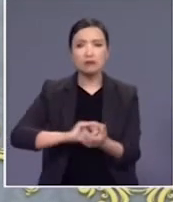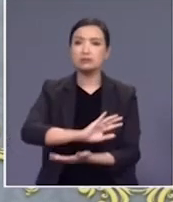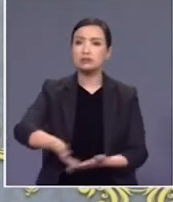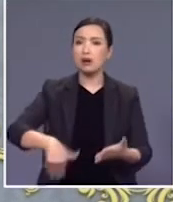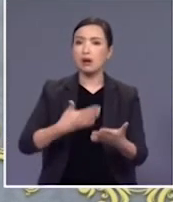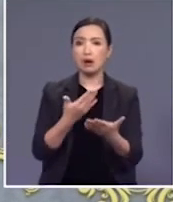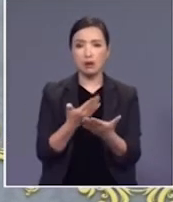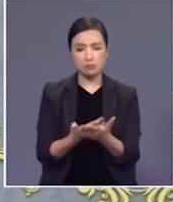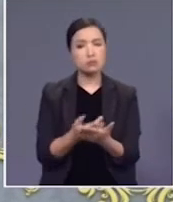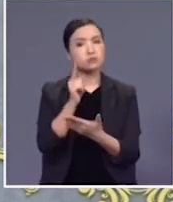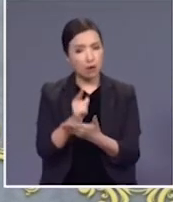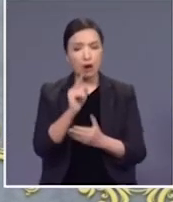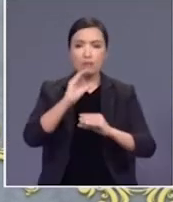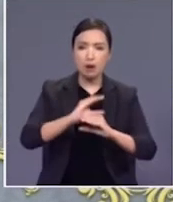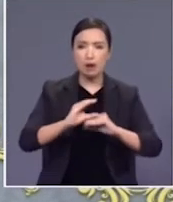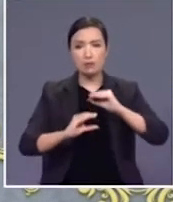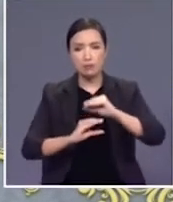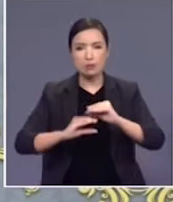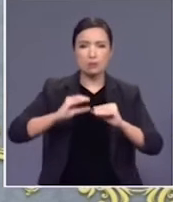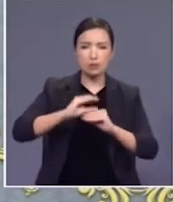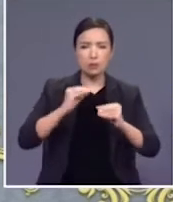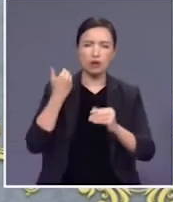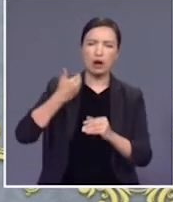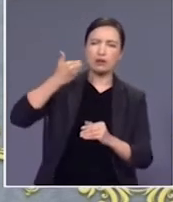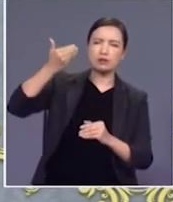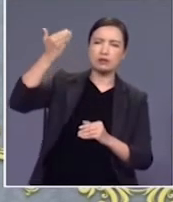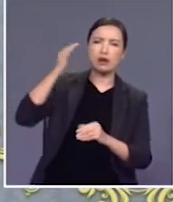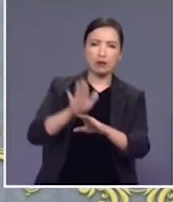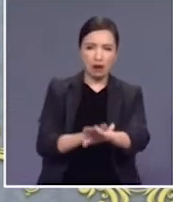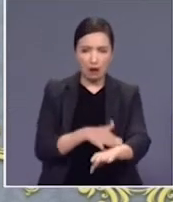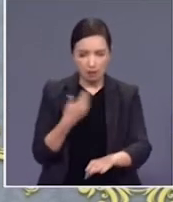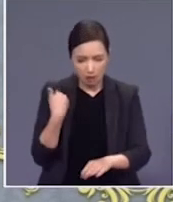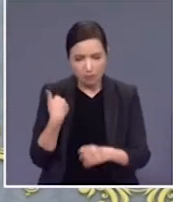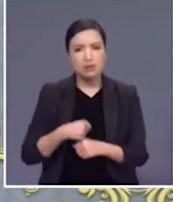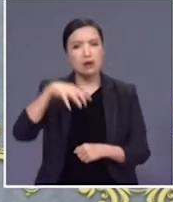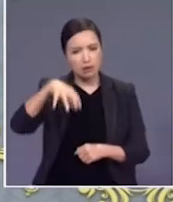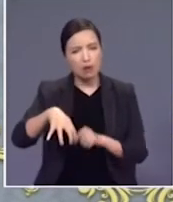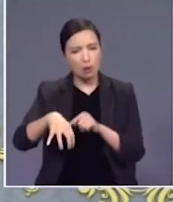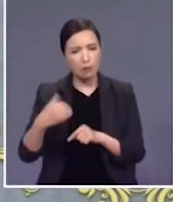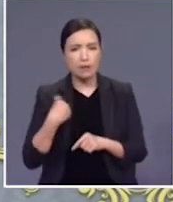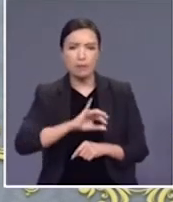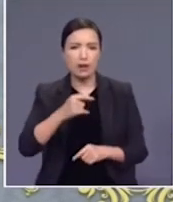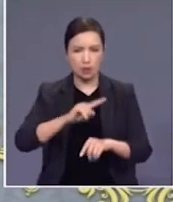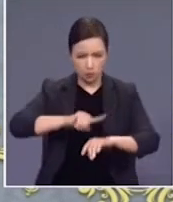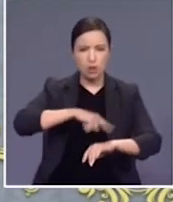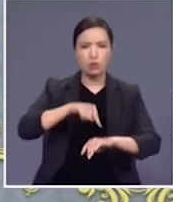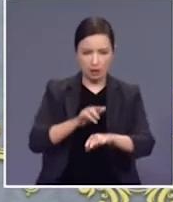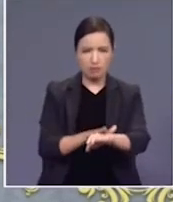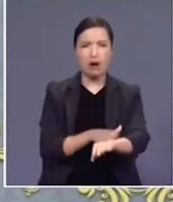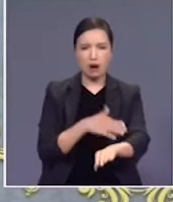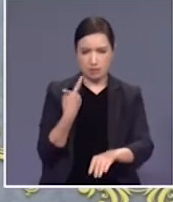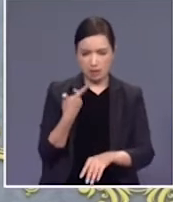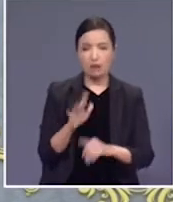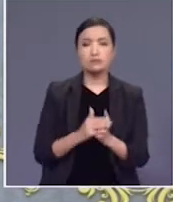การก่อสร้างมาในอดีตที่ผ่านมานะครับบางสถานที่ใช้เวลายาวนานมาแล้วนะครับ